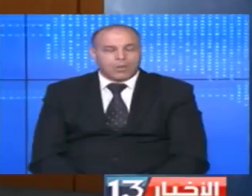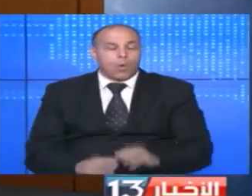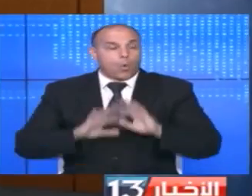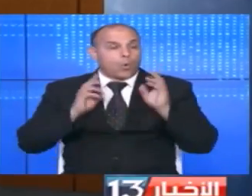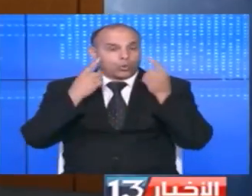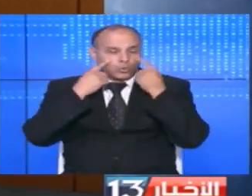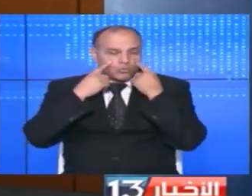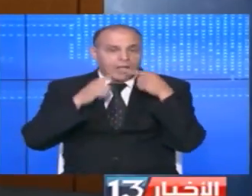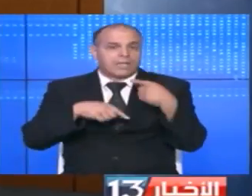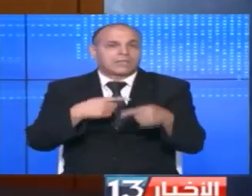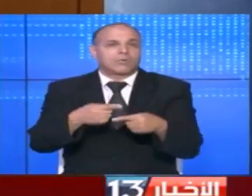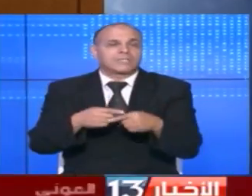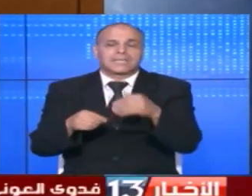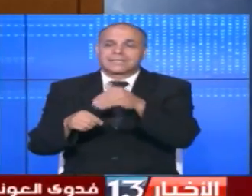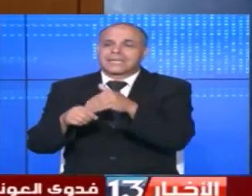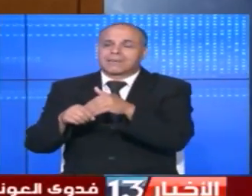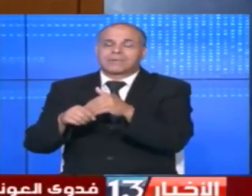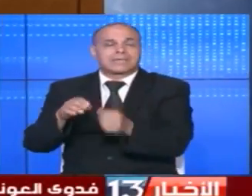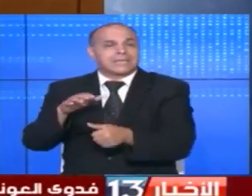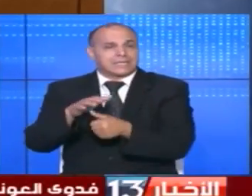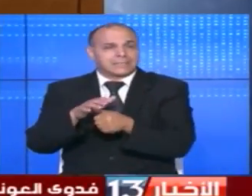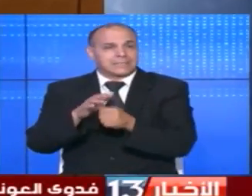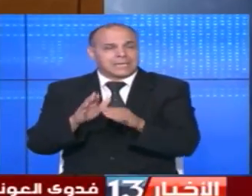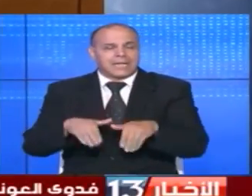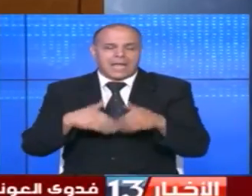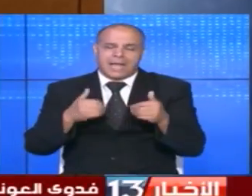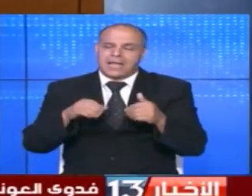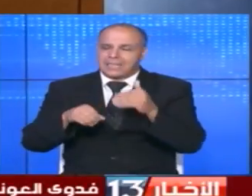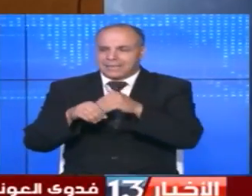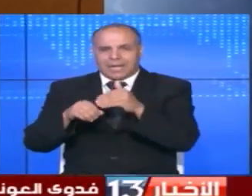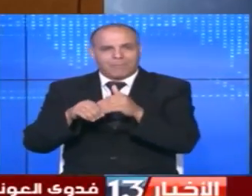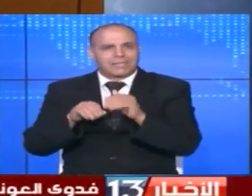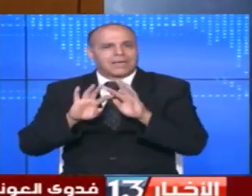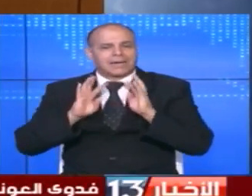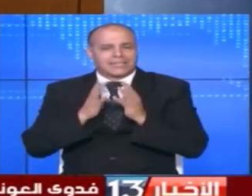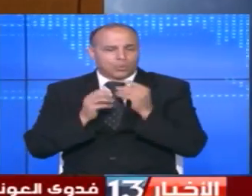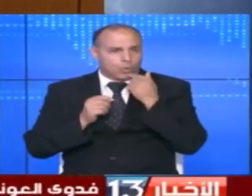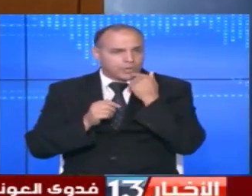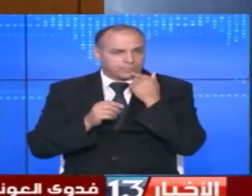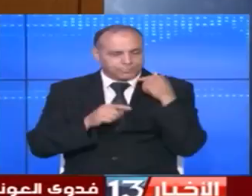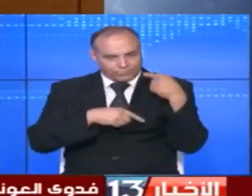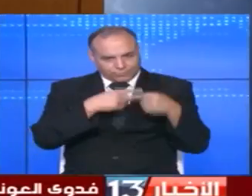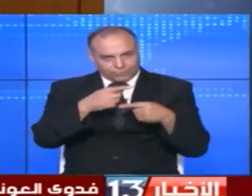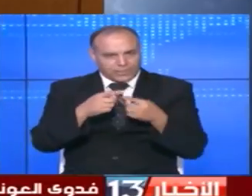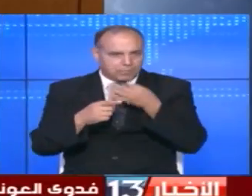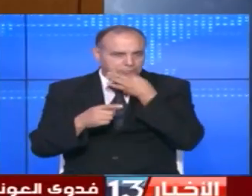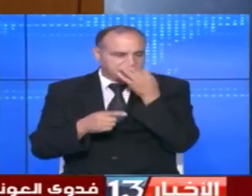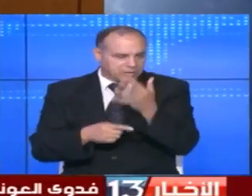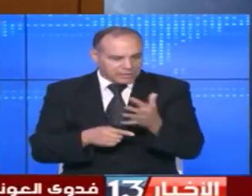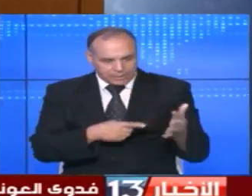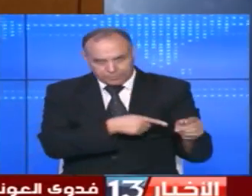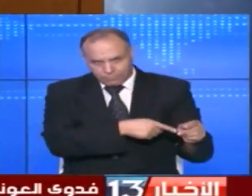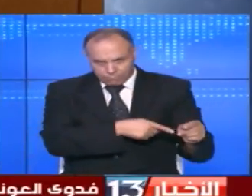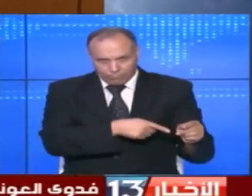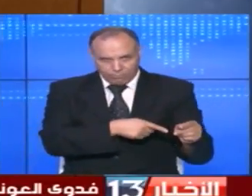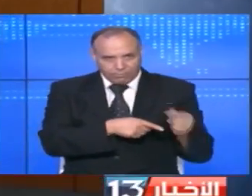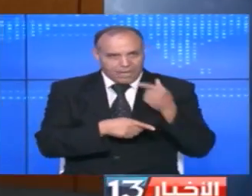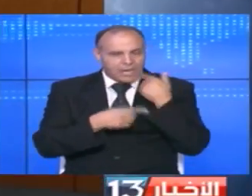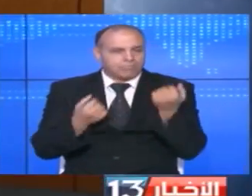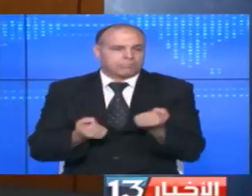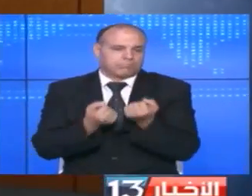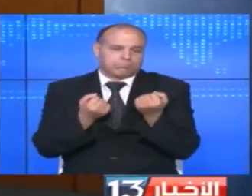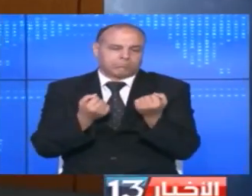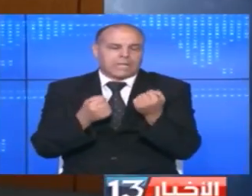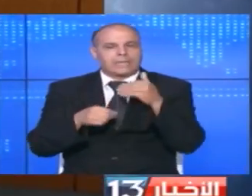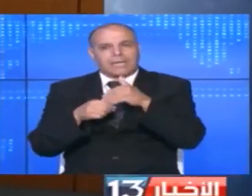من الانتخابات التشريعيه منها اه تواصل استغلال الاطفال اه في الحملات الانتخابيه